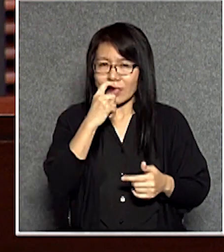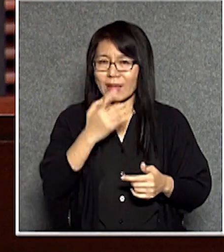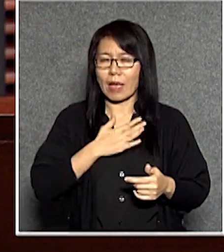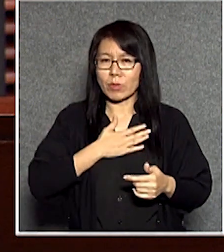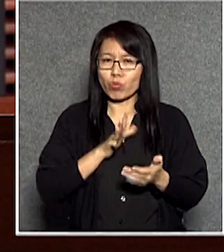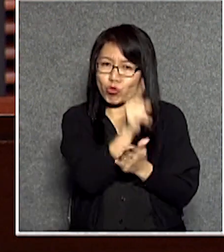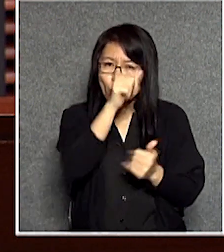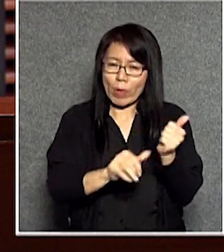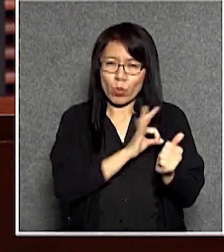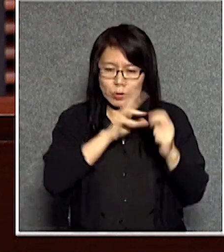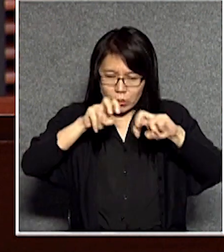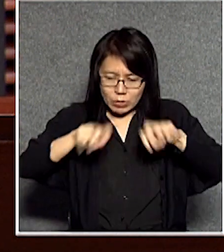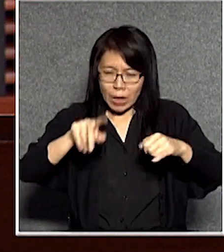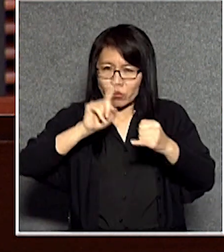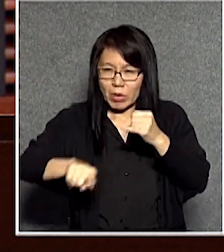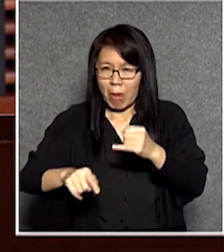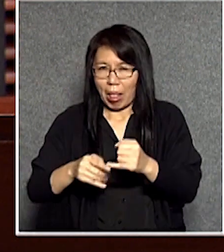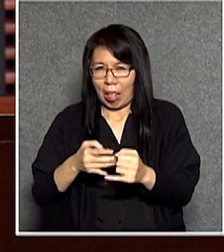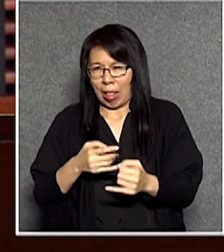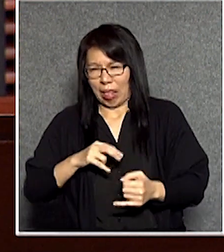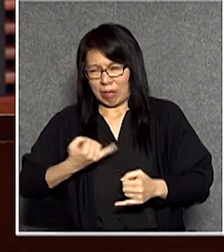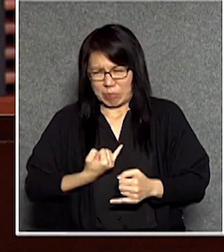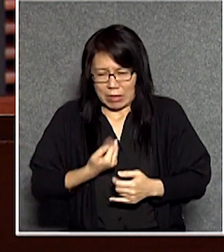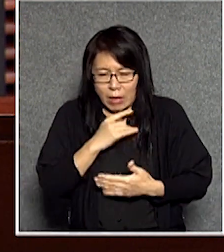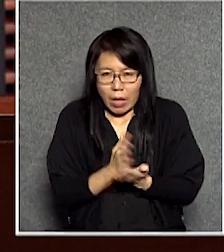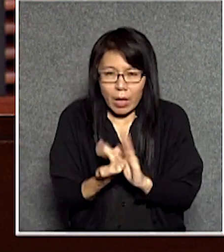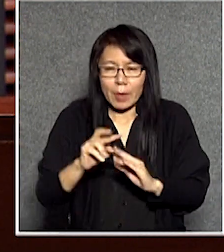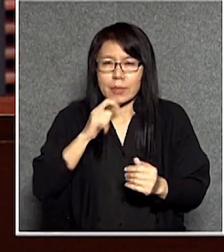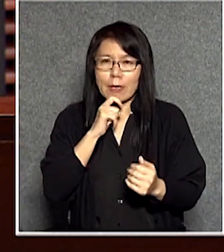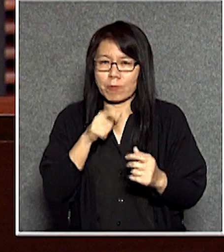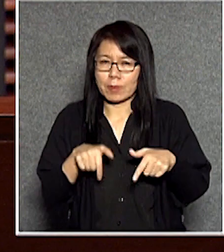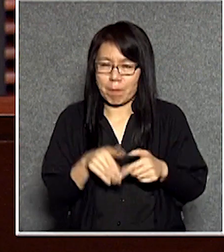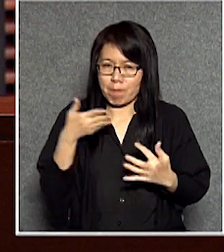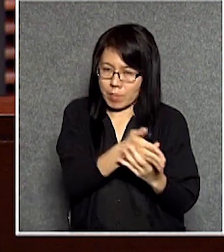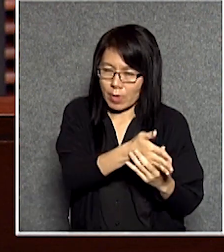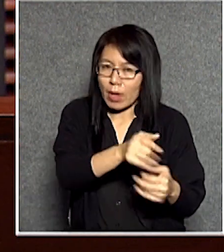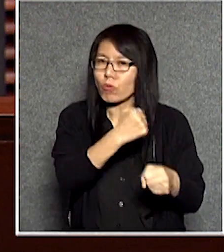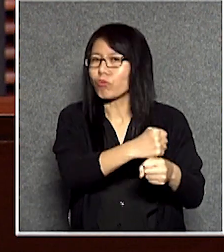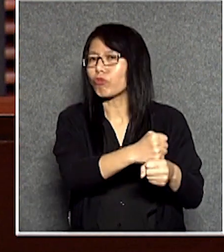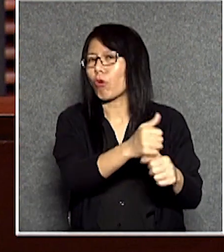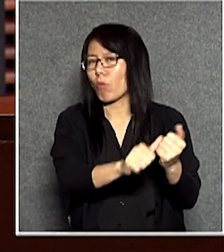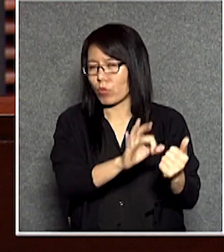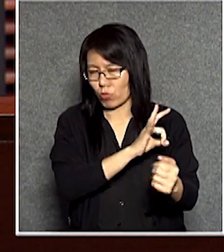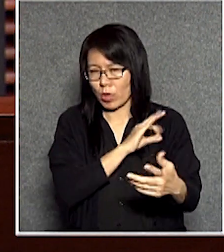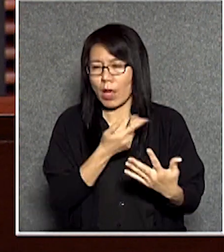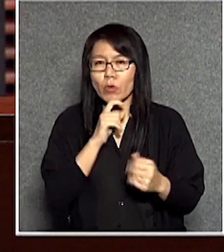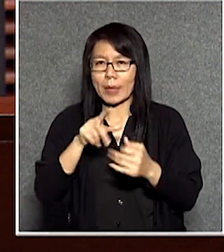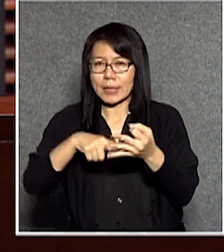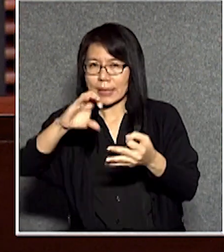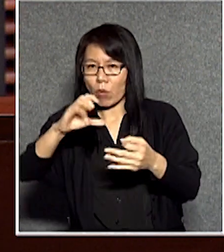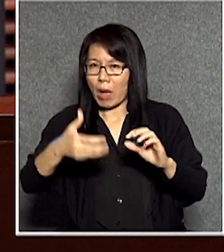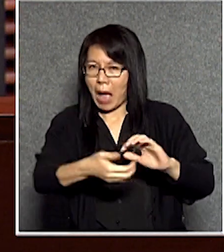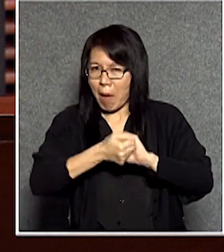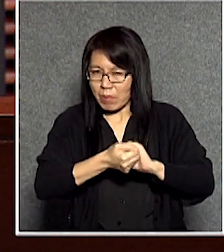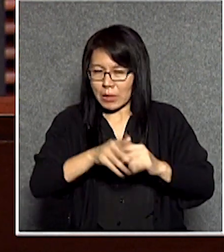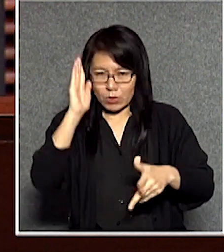委員會的調查結果對他不利，因此蓄意干預專責委員會的工作，並且與周議員合謀以達